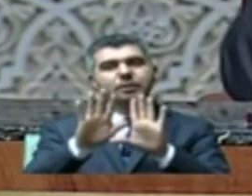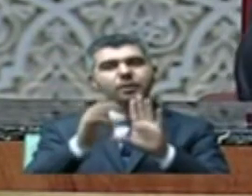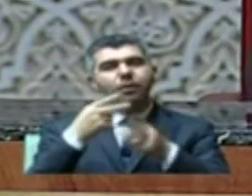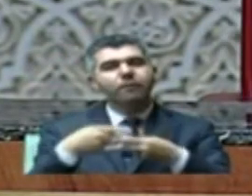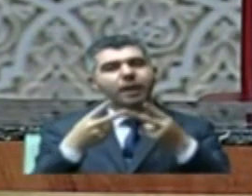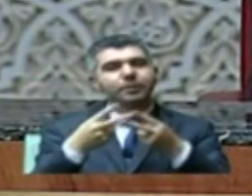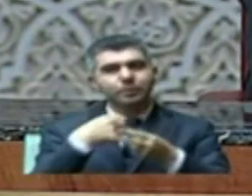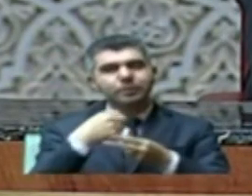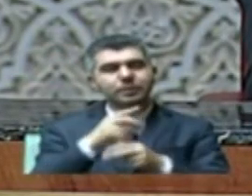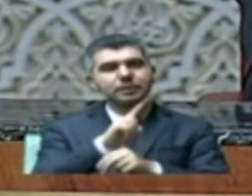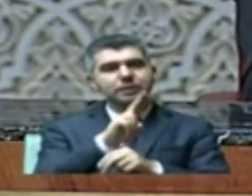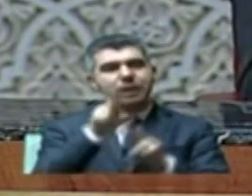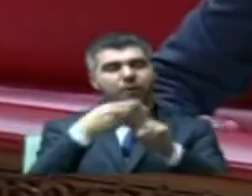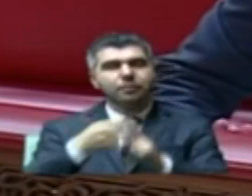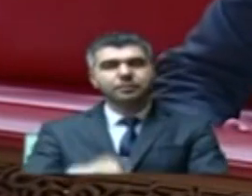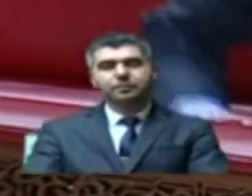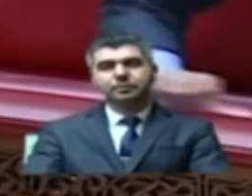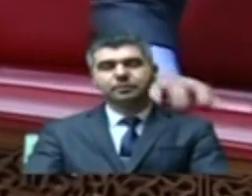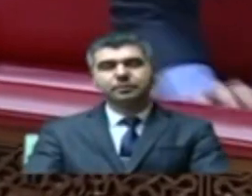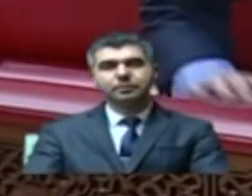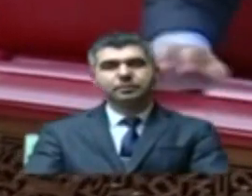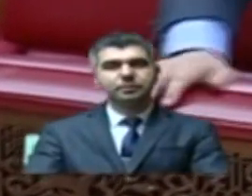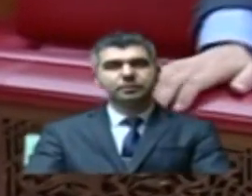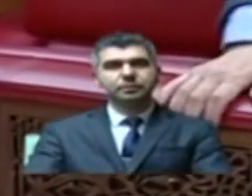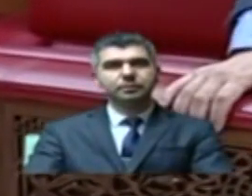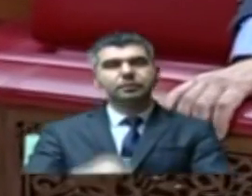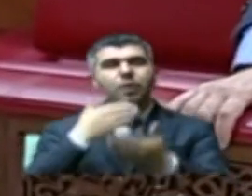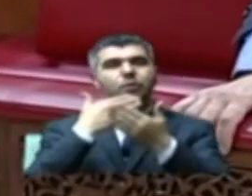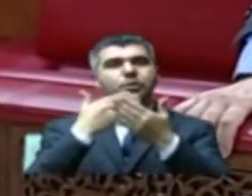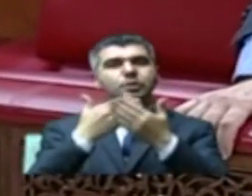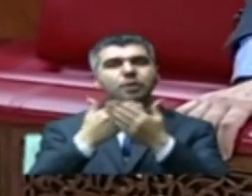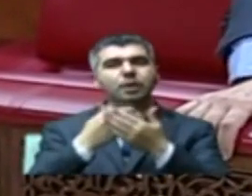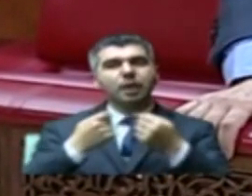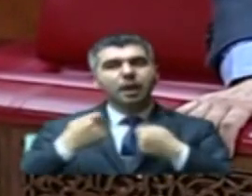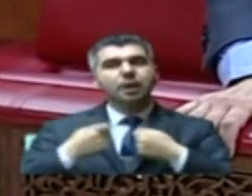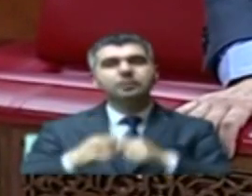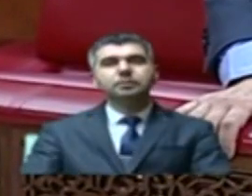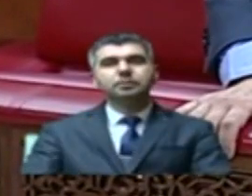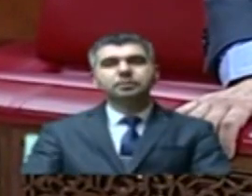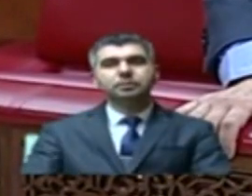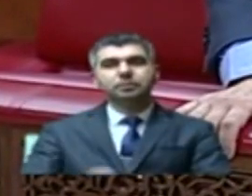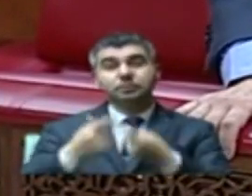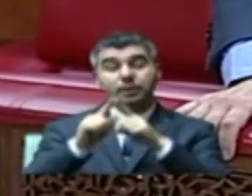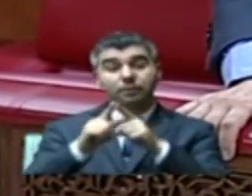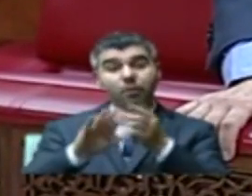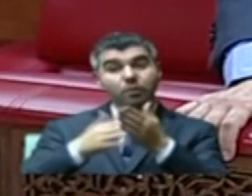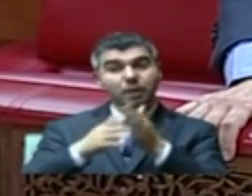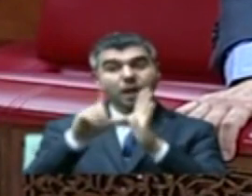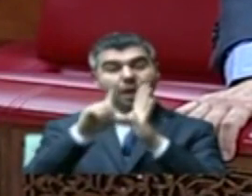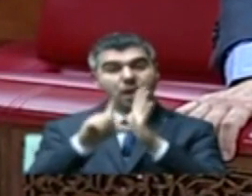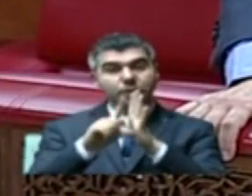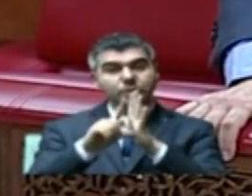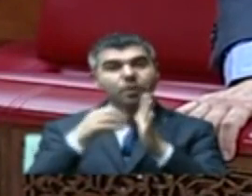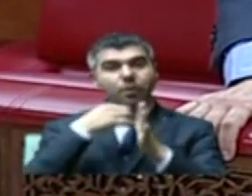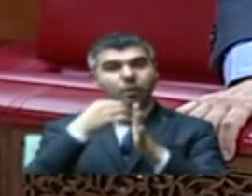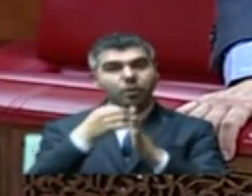الدولة. هو في الواقع ما تفضل. شكرا جزيلا سيد الرئيس على الأريحية ديالك. في كل الأحوال القانون الإطار هذا اللي تكلمت